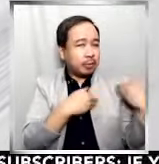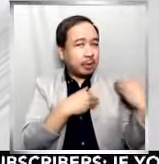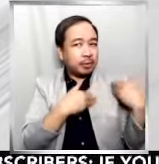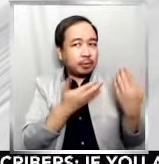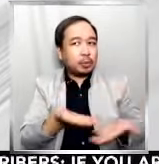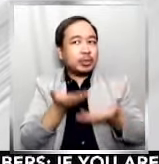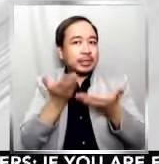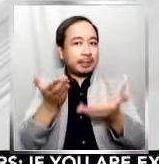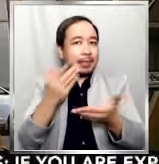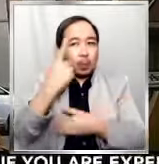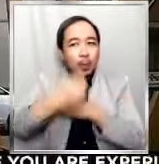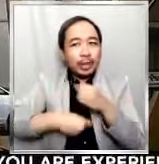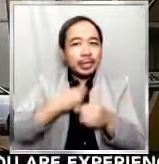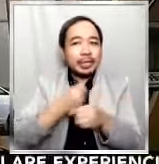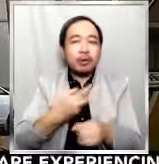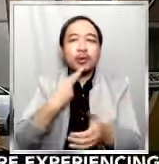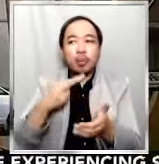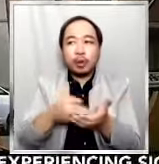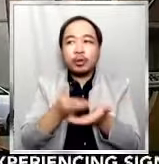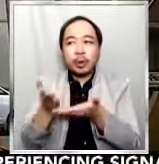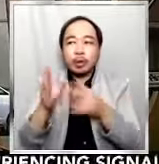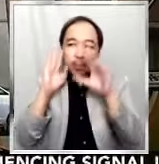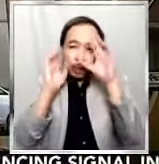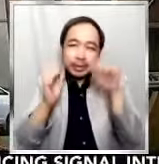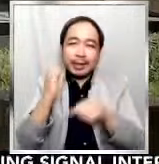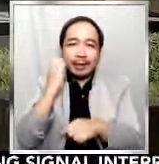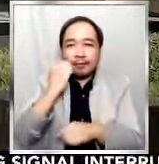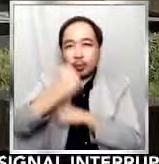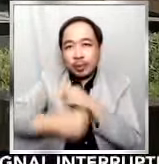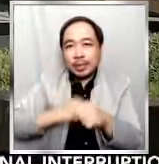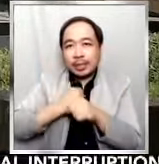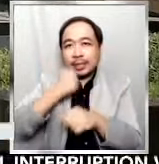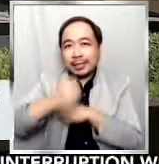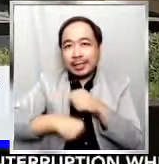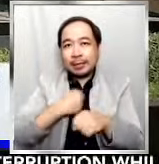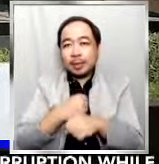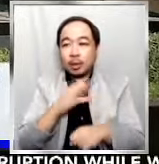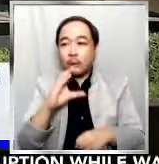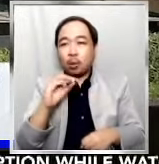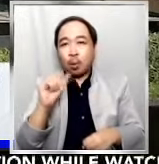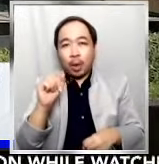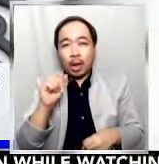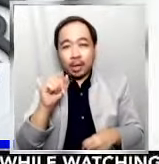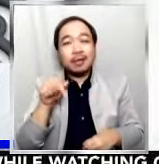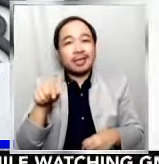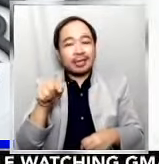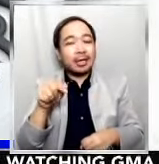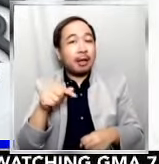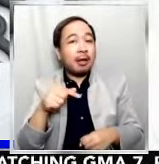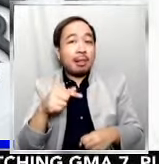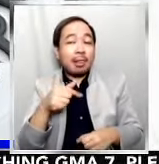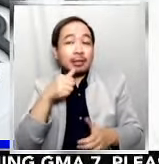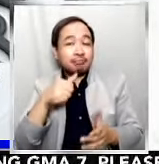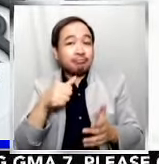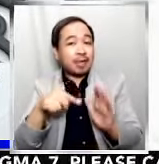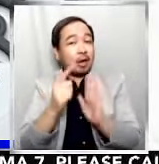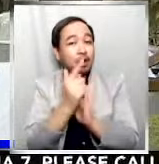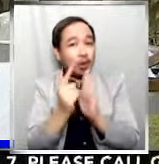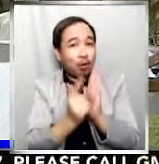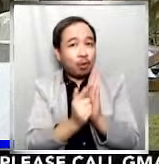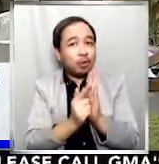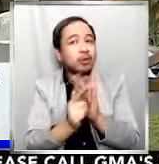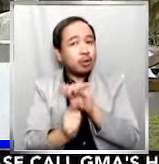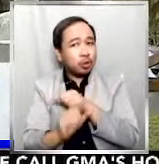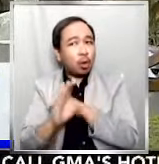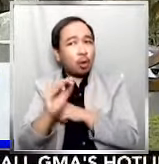condition sa Pangulo taon-taon. Sa umiiral na COA Circular 95-003, may kapangyarihan din ng COA na i-audit ang NGO